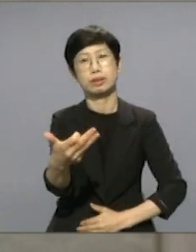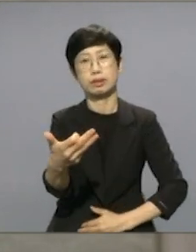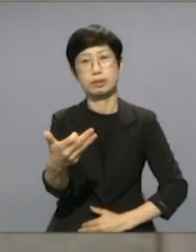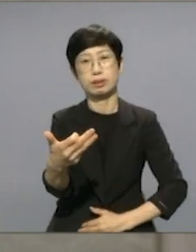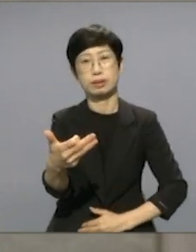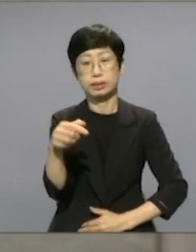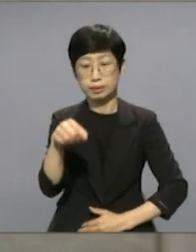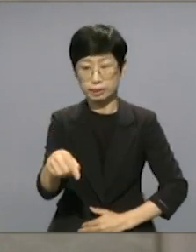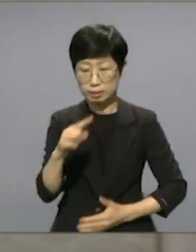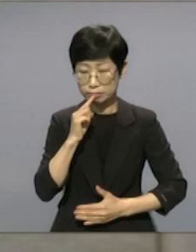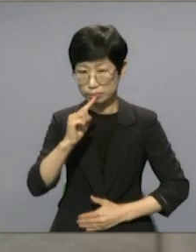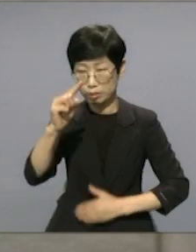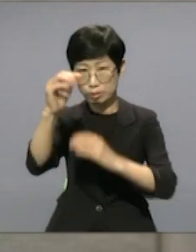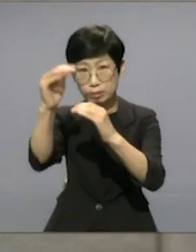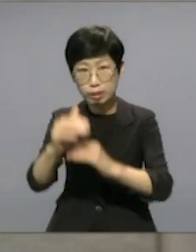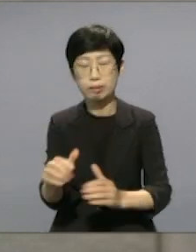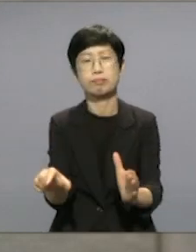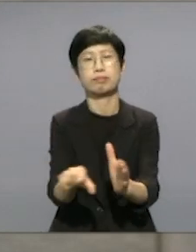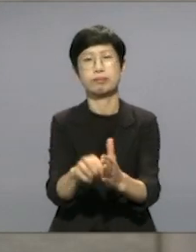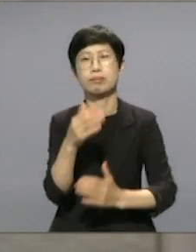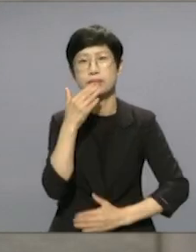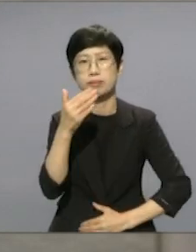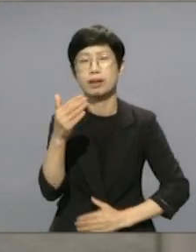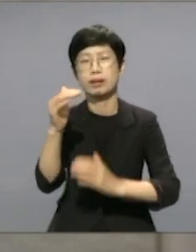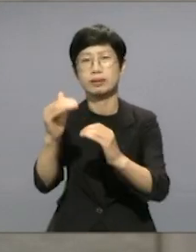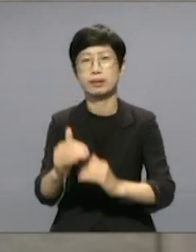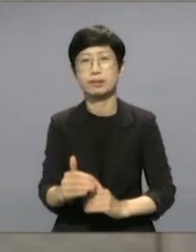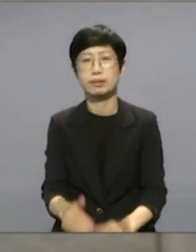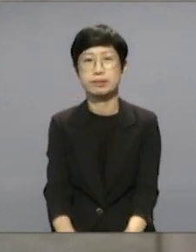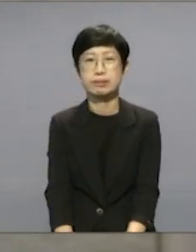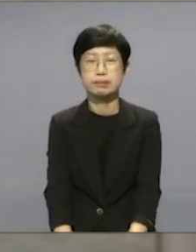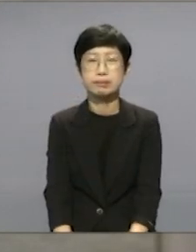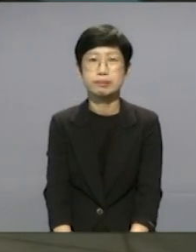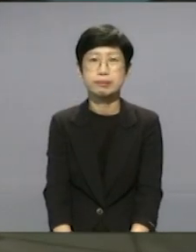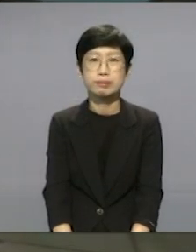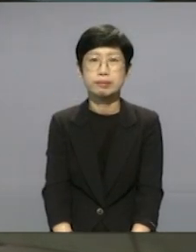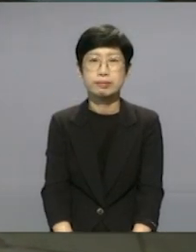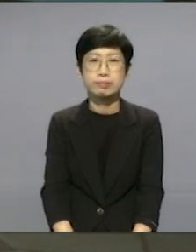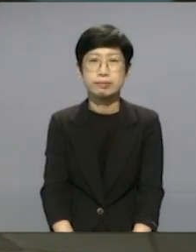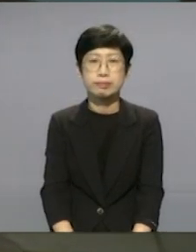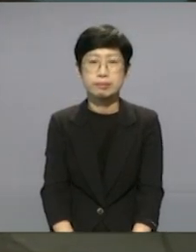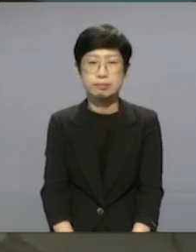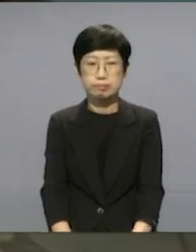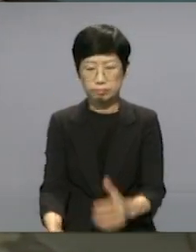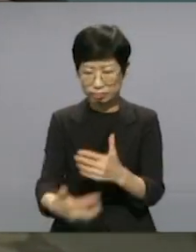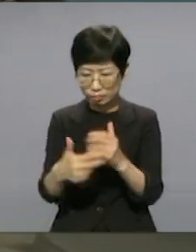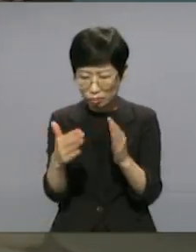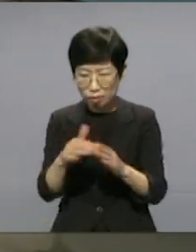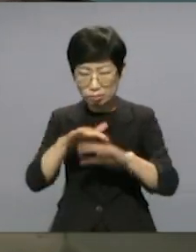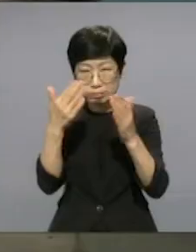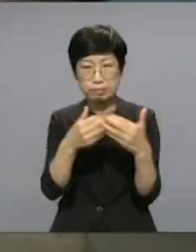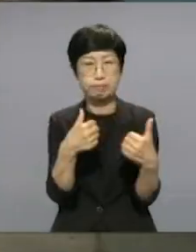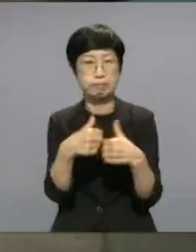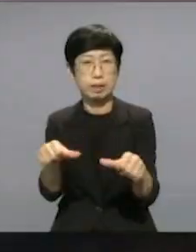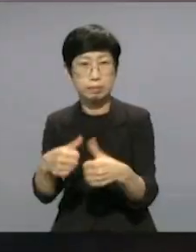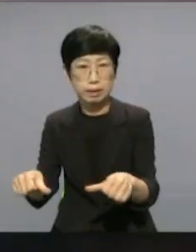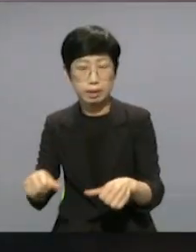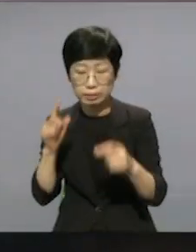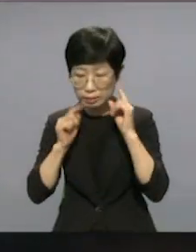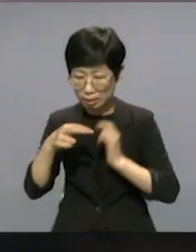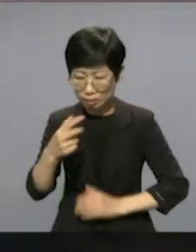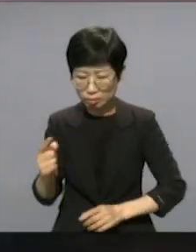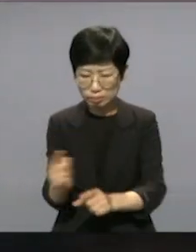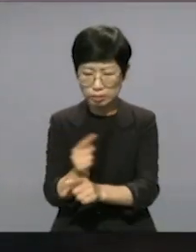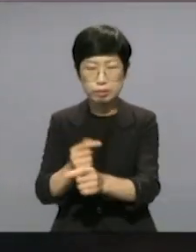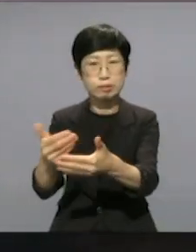conflict against at least 53 women and girls. 의료시설은 전부 파괴돼 다쳐도 치료를 받을